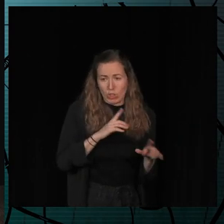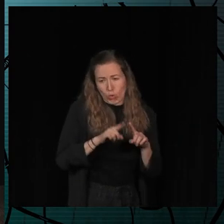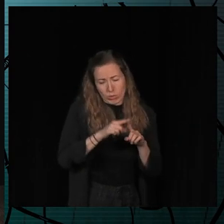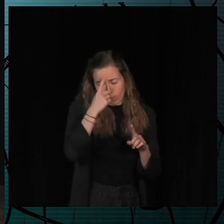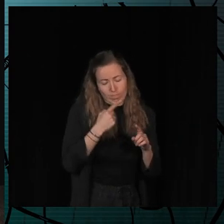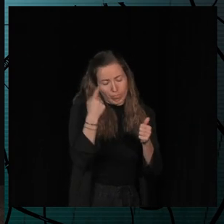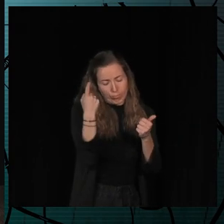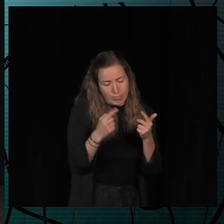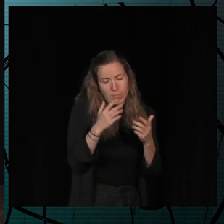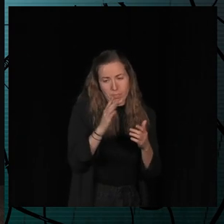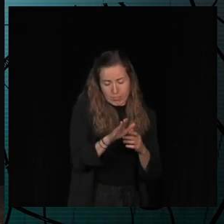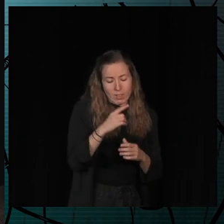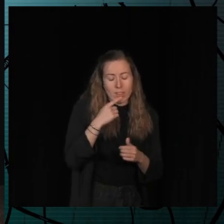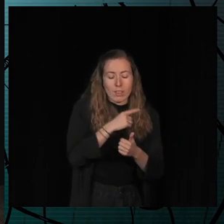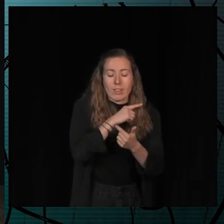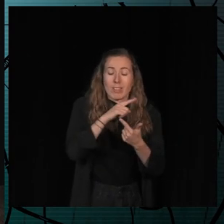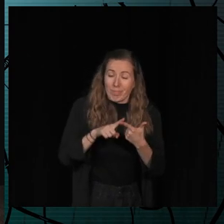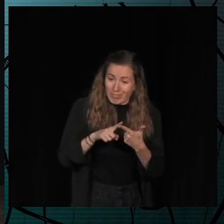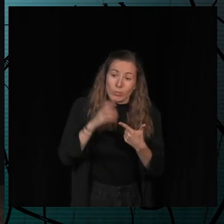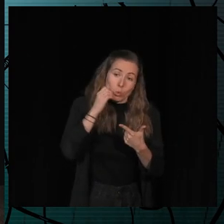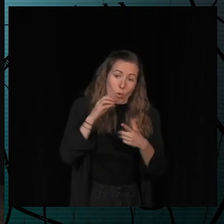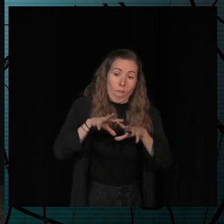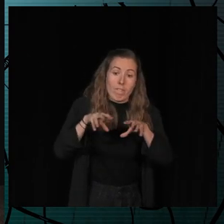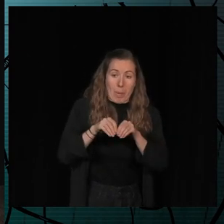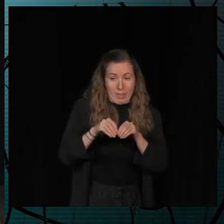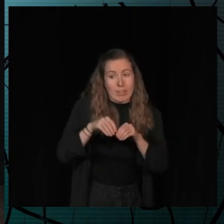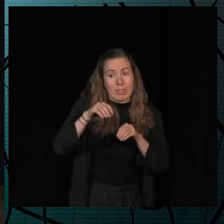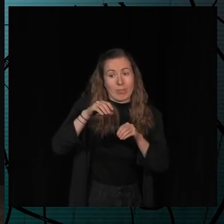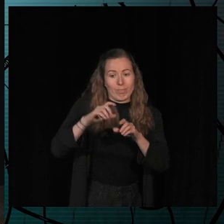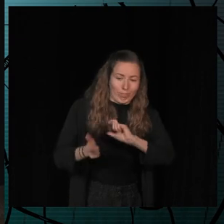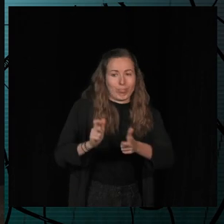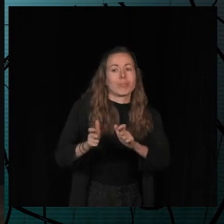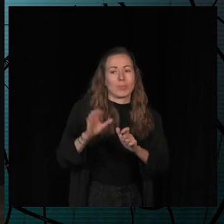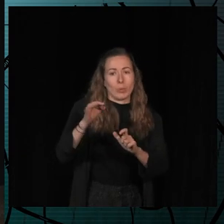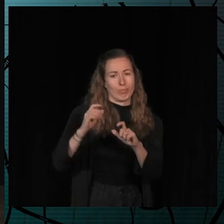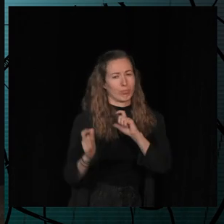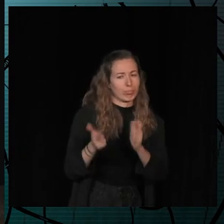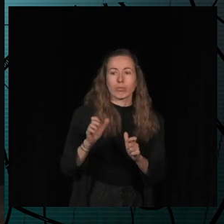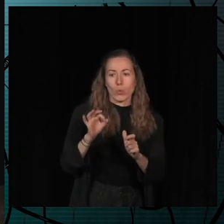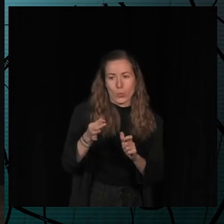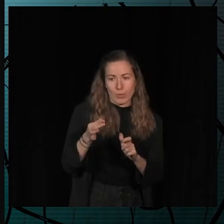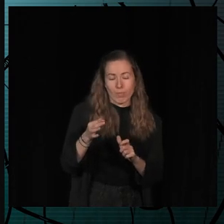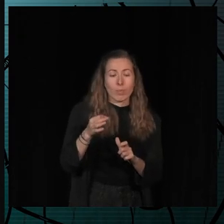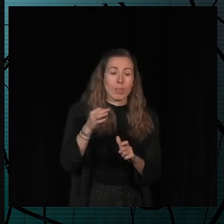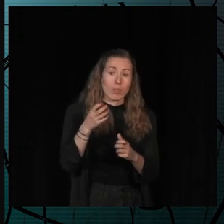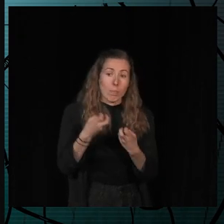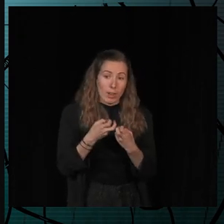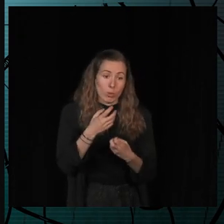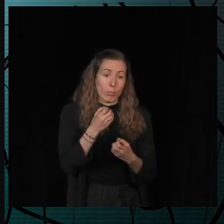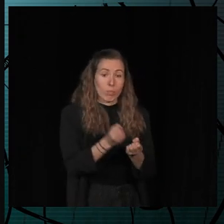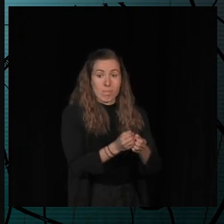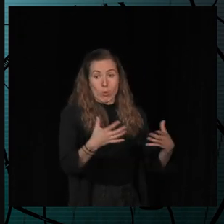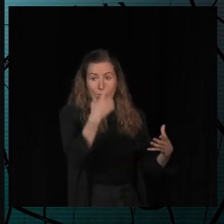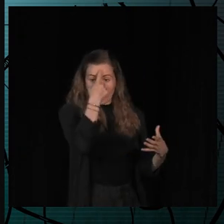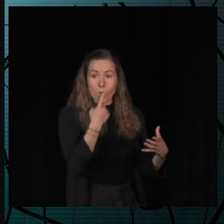cellule familiale qui ne va pas très bien euh la plupart de ces patients que je reçois sont en foyer monoparental